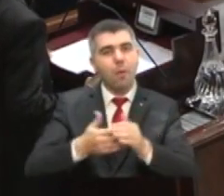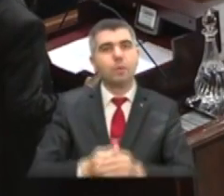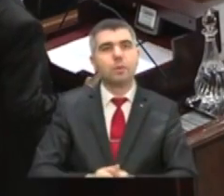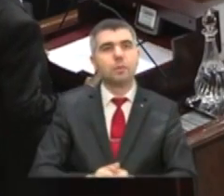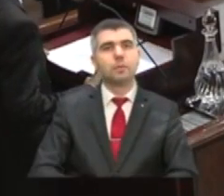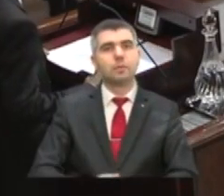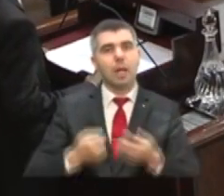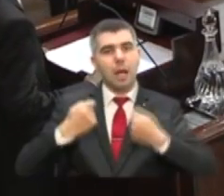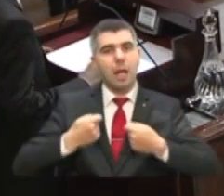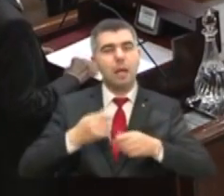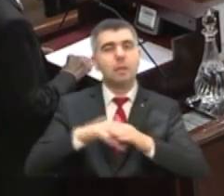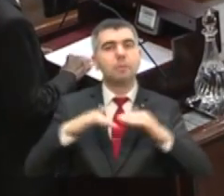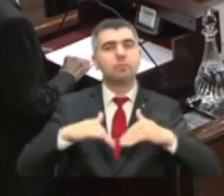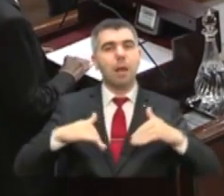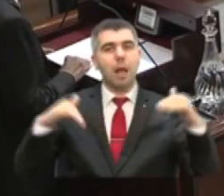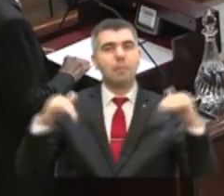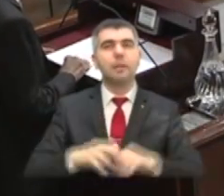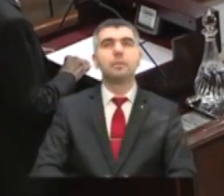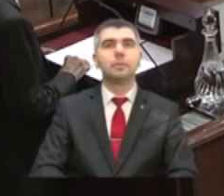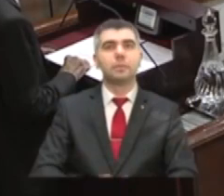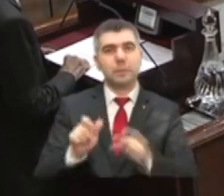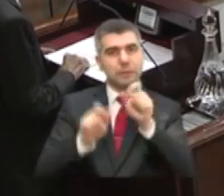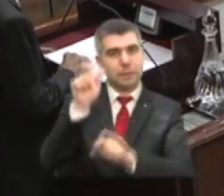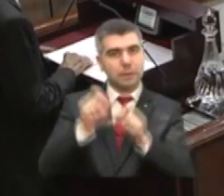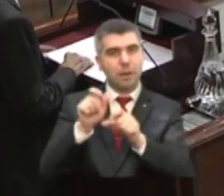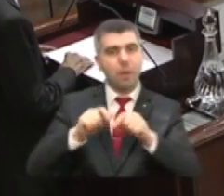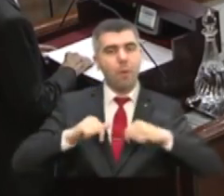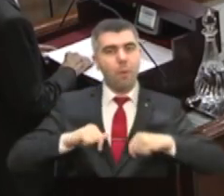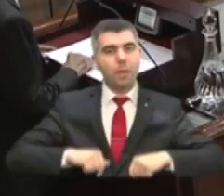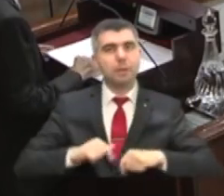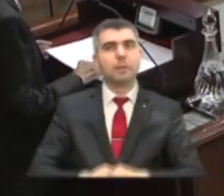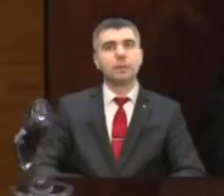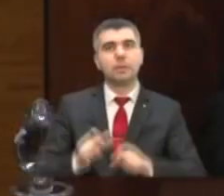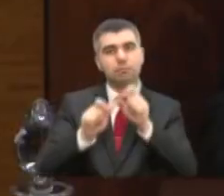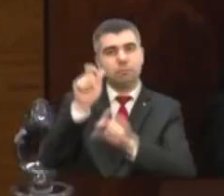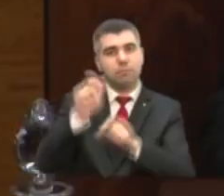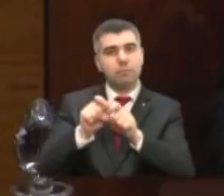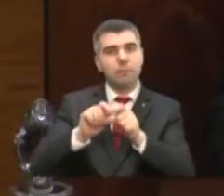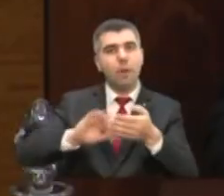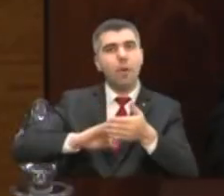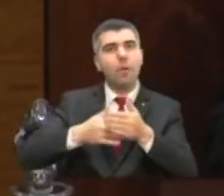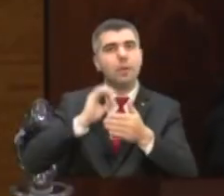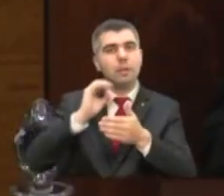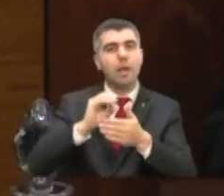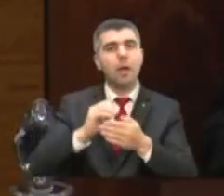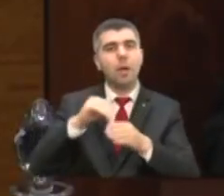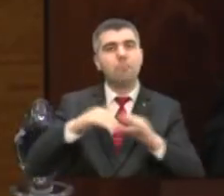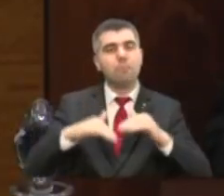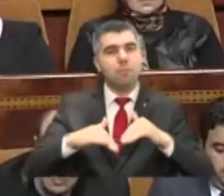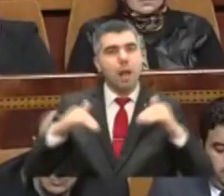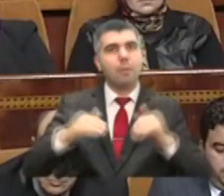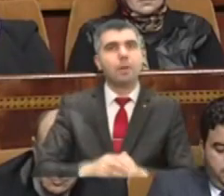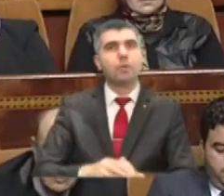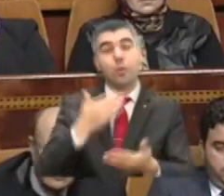الرئيس، سيدات والسادة الوزراء، سيدات والسادة النواب المحترمين، وأشكر في